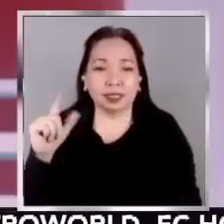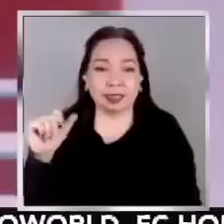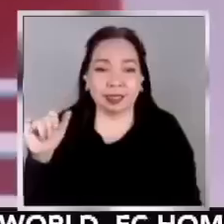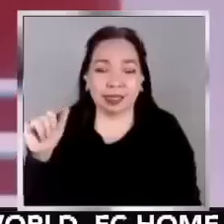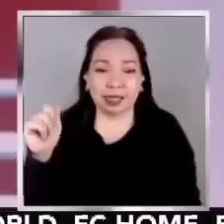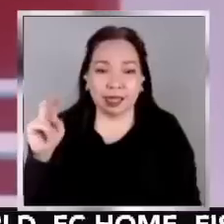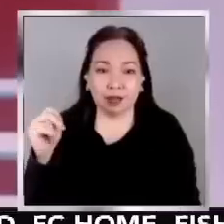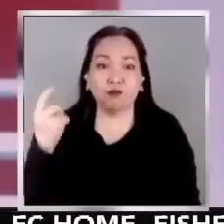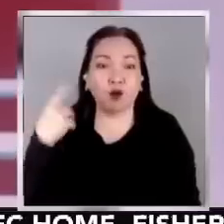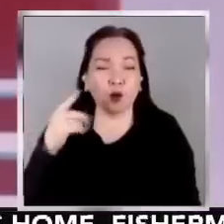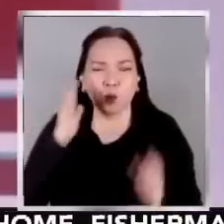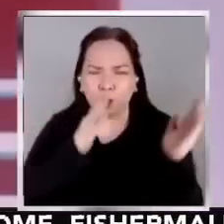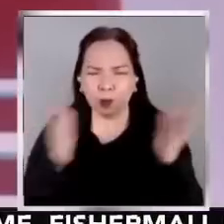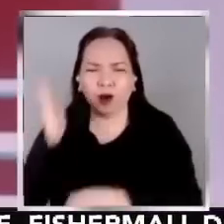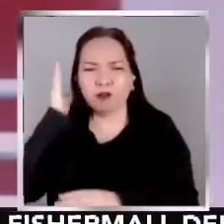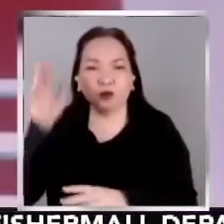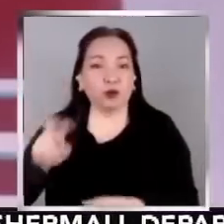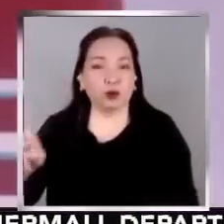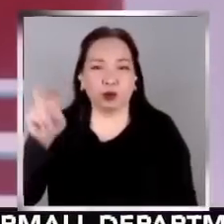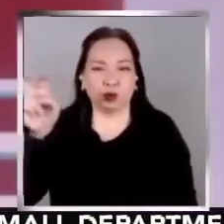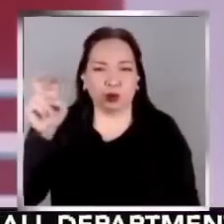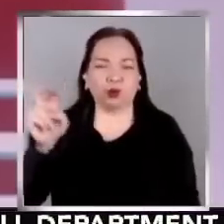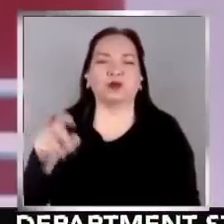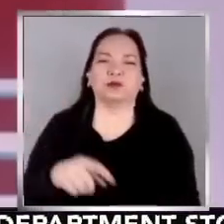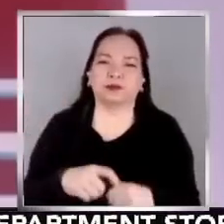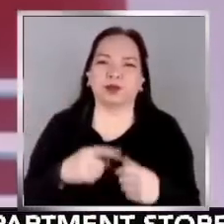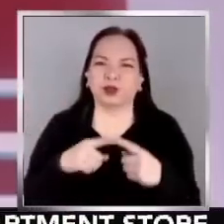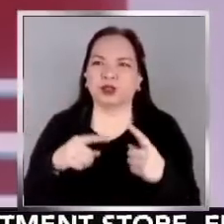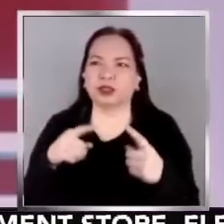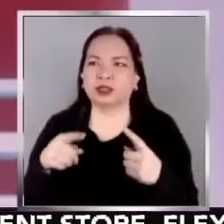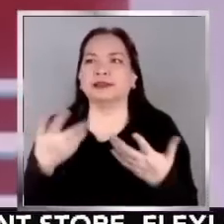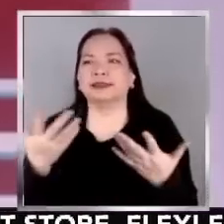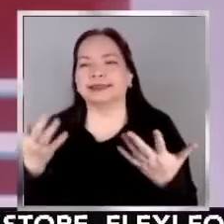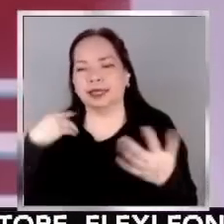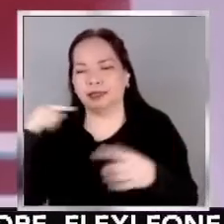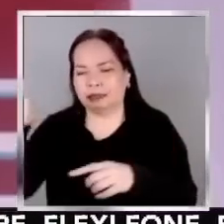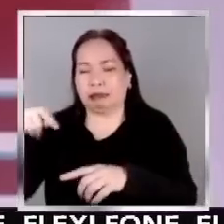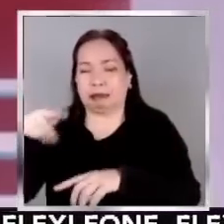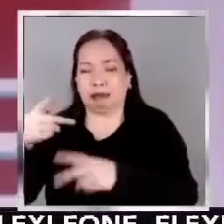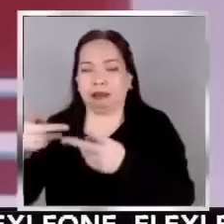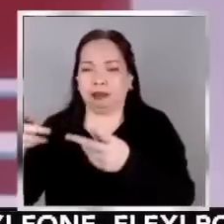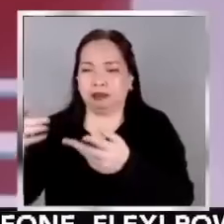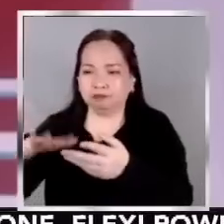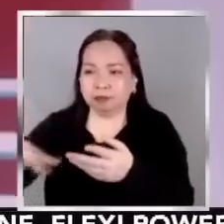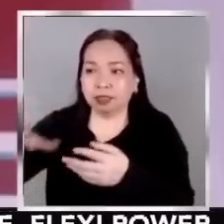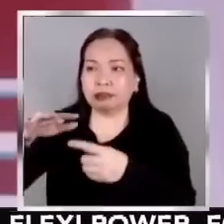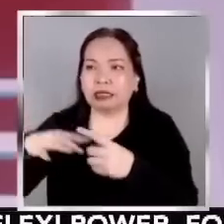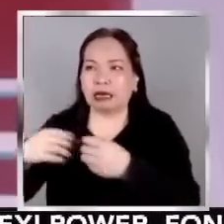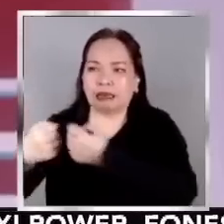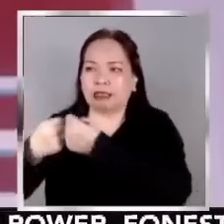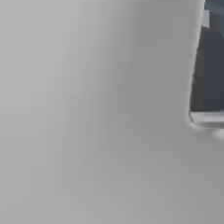bago masilayan ang islang bahagi ng pinag-aagawang teritoryo sa West Philippine Sea sa pagtutok ni Raffy Tima.